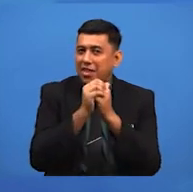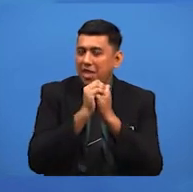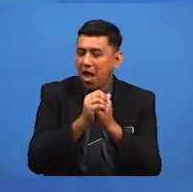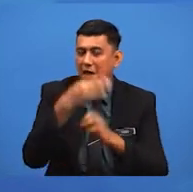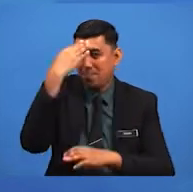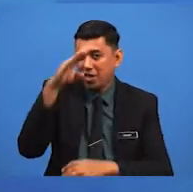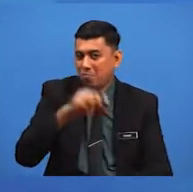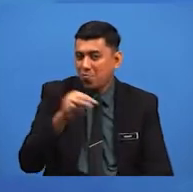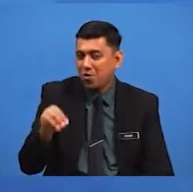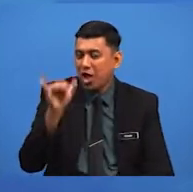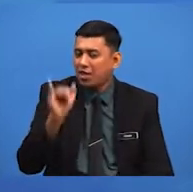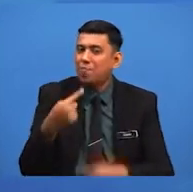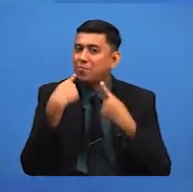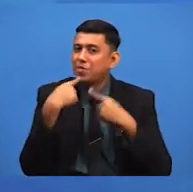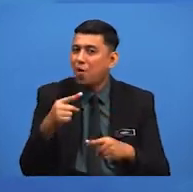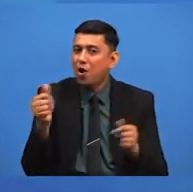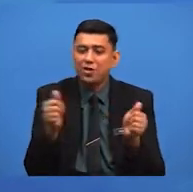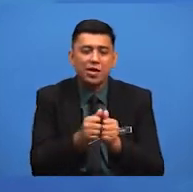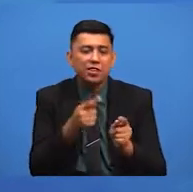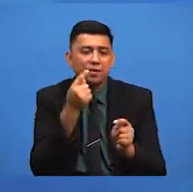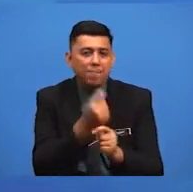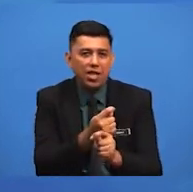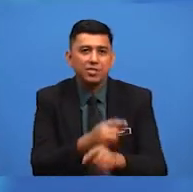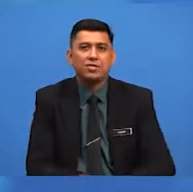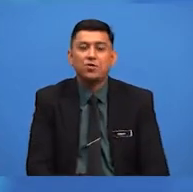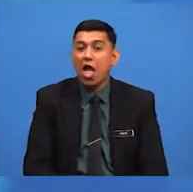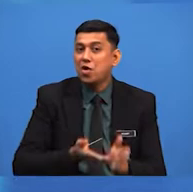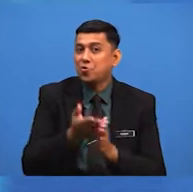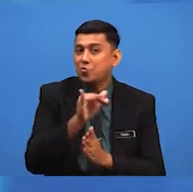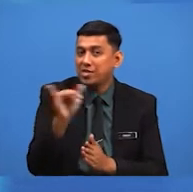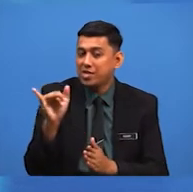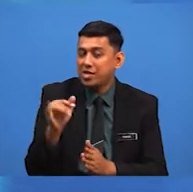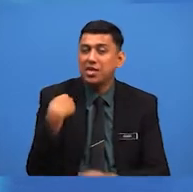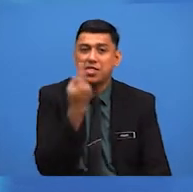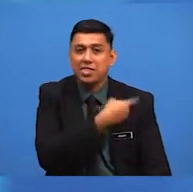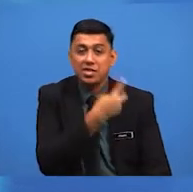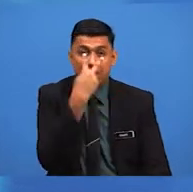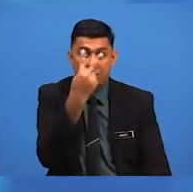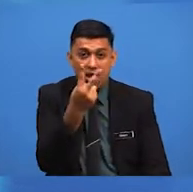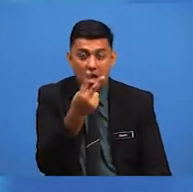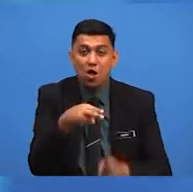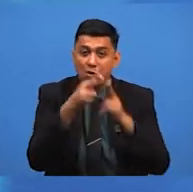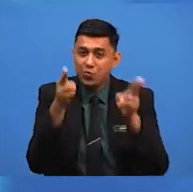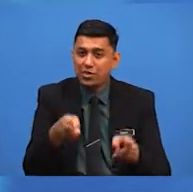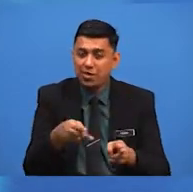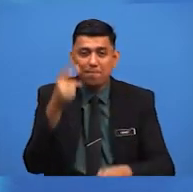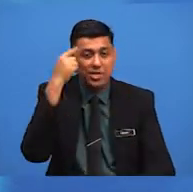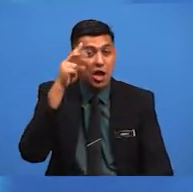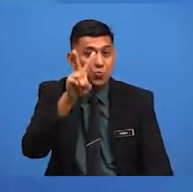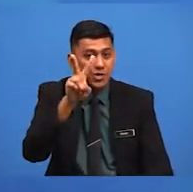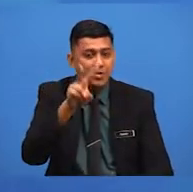Tahniah bagi murid-murid yang menjawab dengan tepat. Seterusnya, kita lihat uji minda